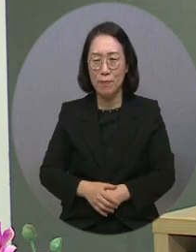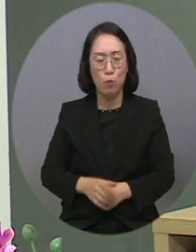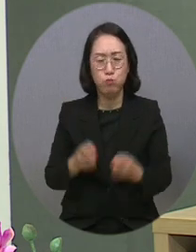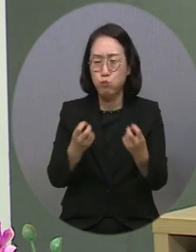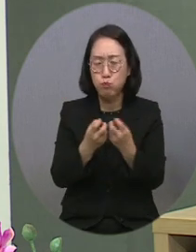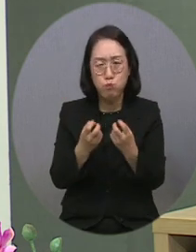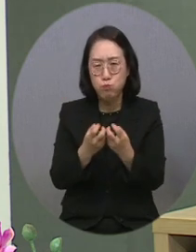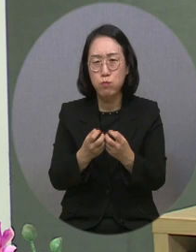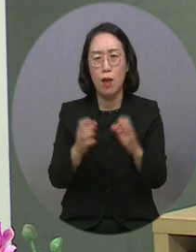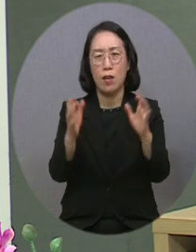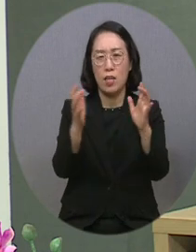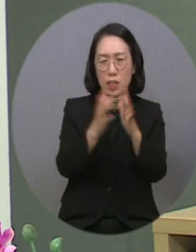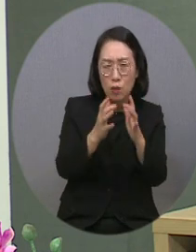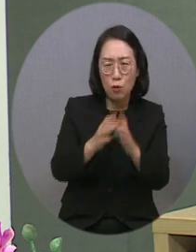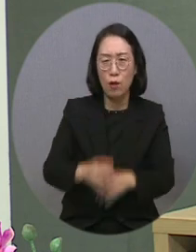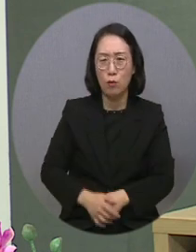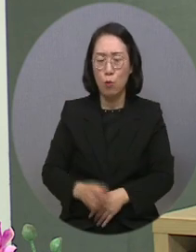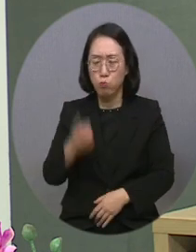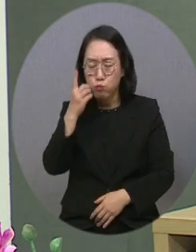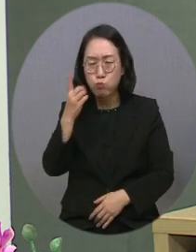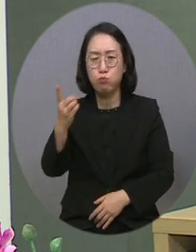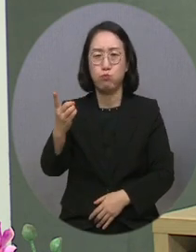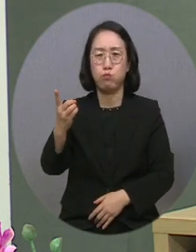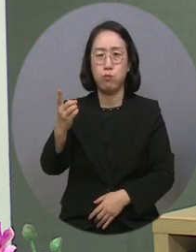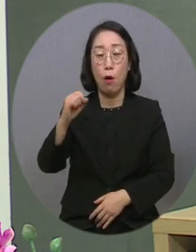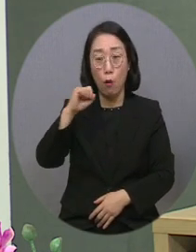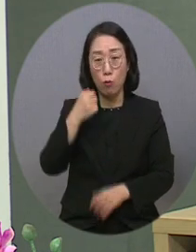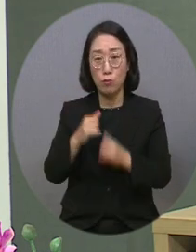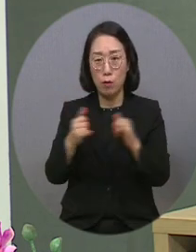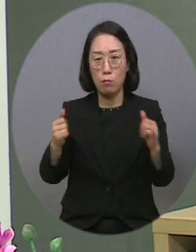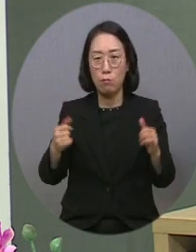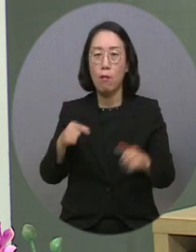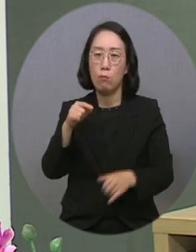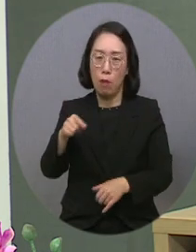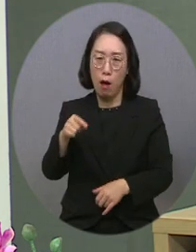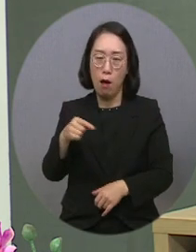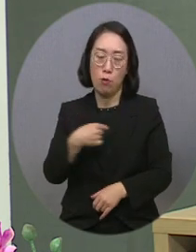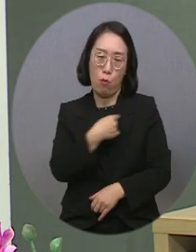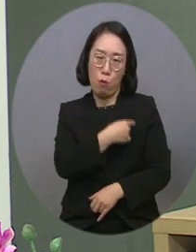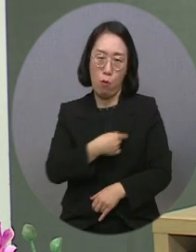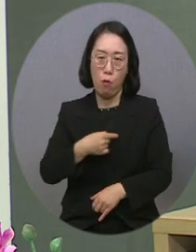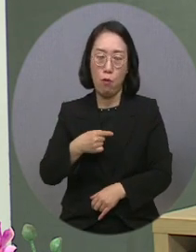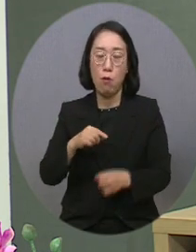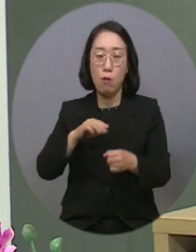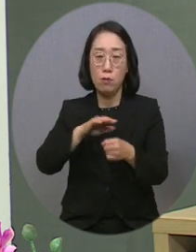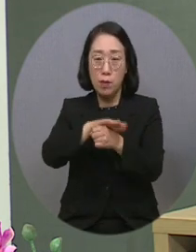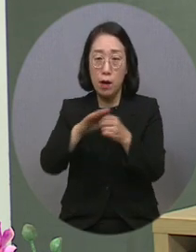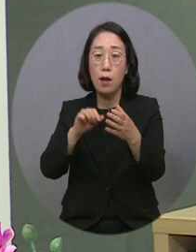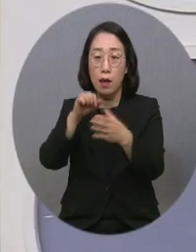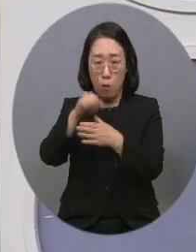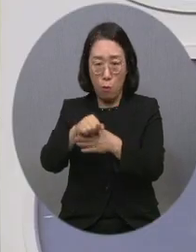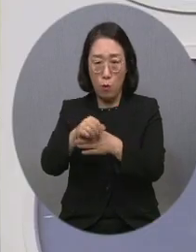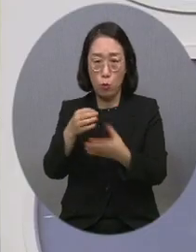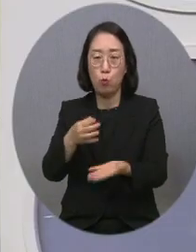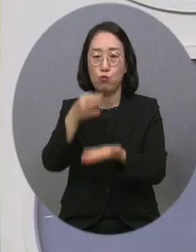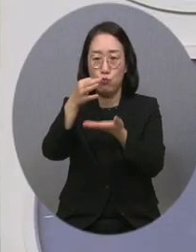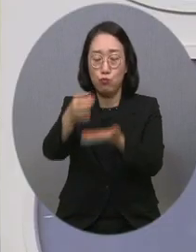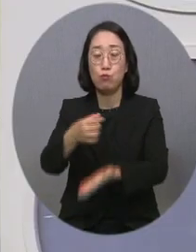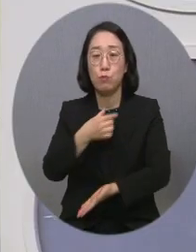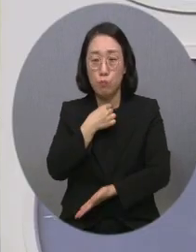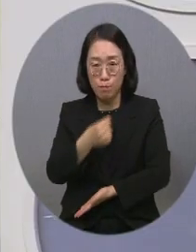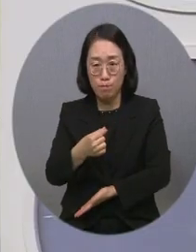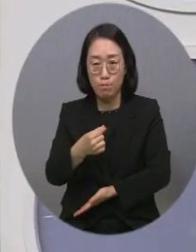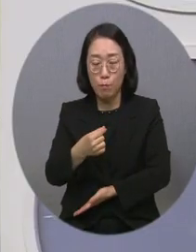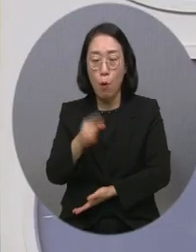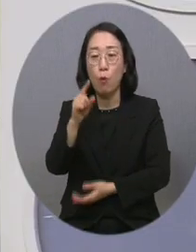예. 또는 잘 모르시는 분들이 예. 꼭 나는 사랑의 열매에 참여하고 싶다. 예. 어떻게 하면